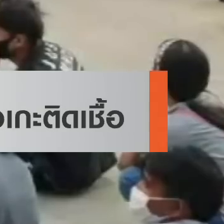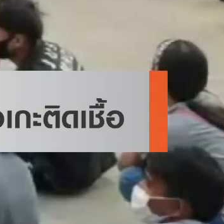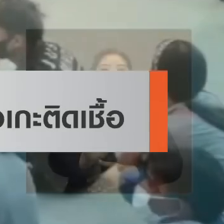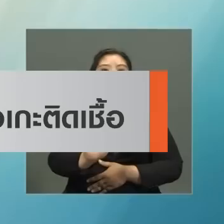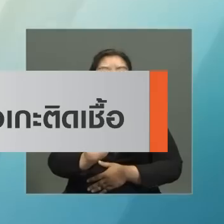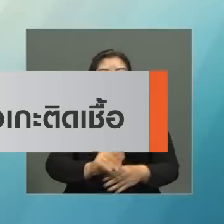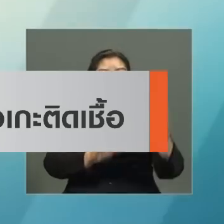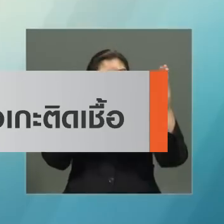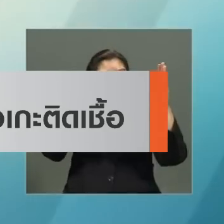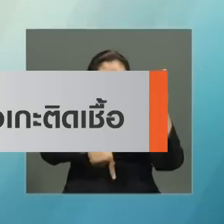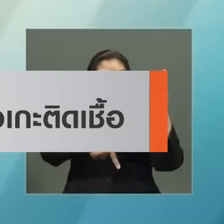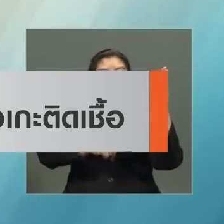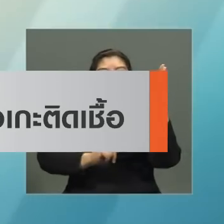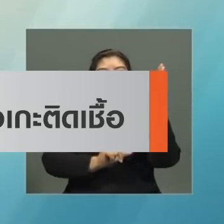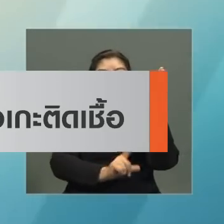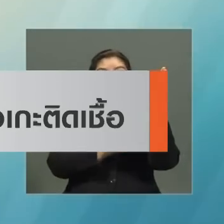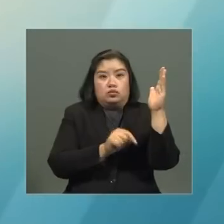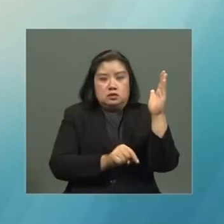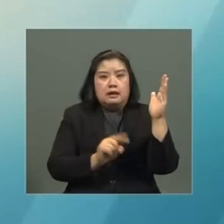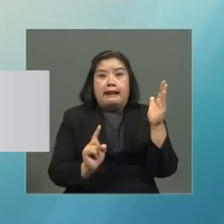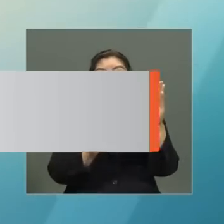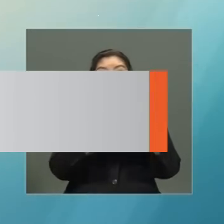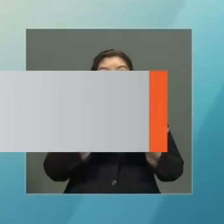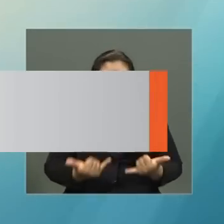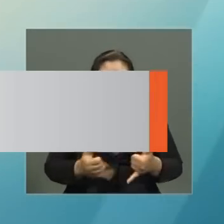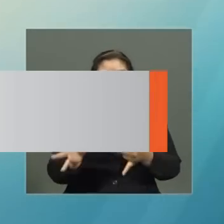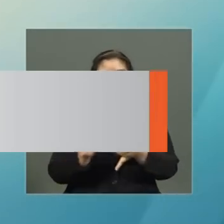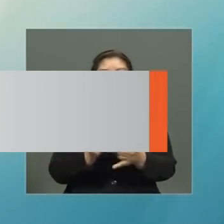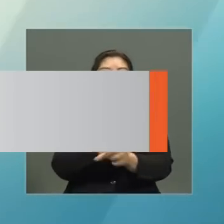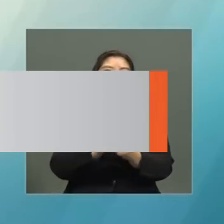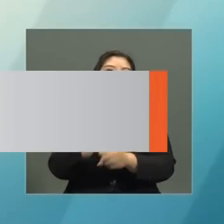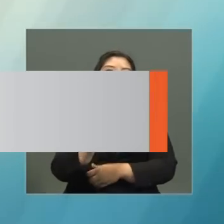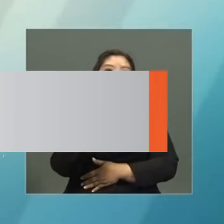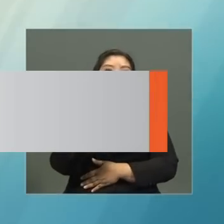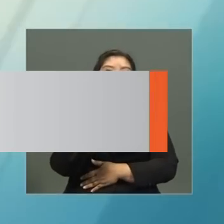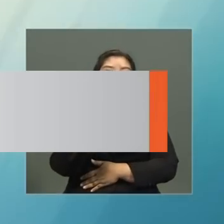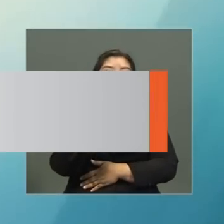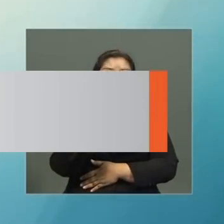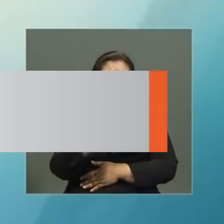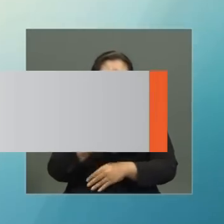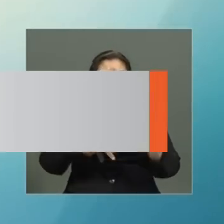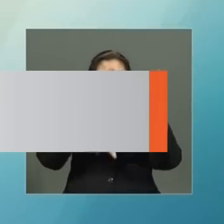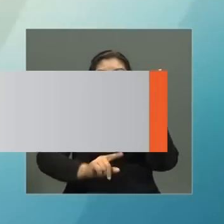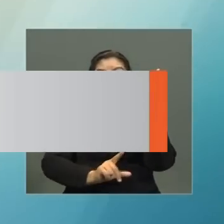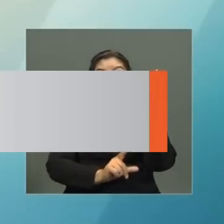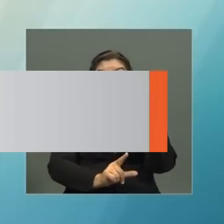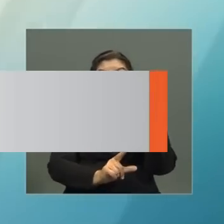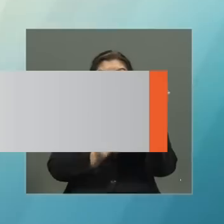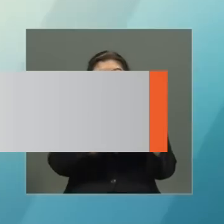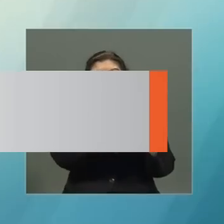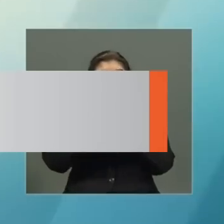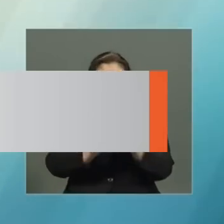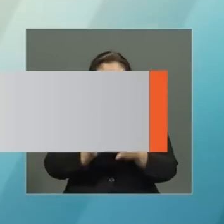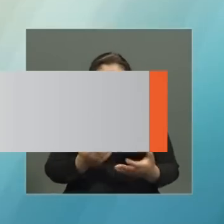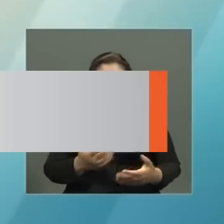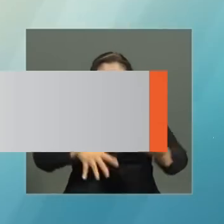ที่พัทลุงเป็นจังหวัดใหม่ครับในวันนี้พัทลุงเกิดขึ้นจากการทำ active case finding ไป